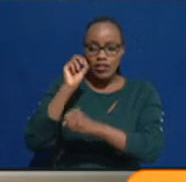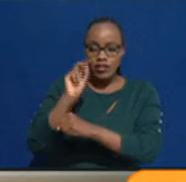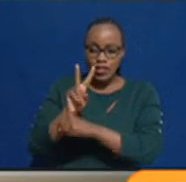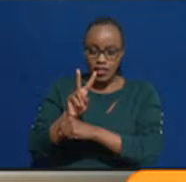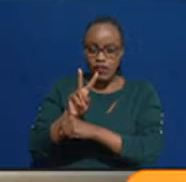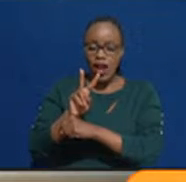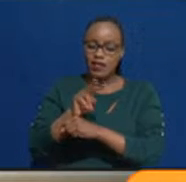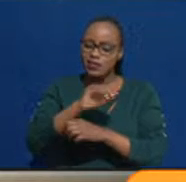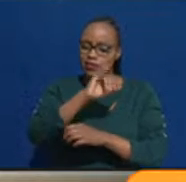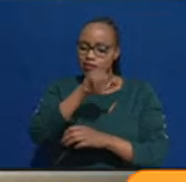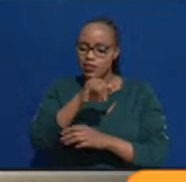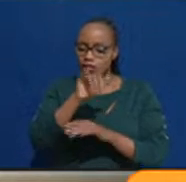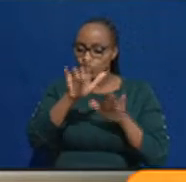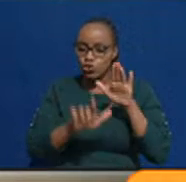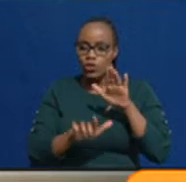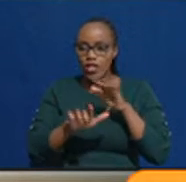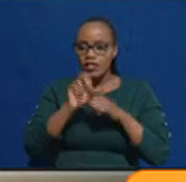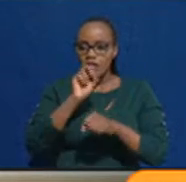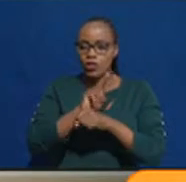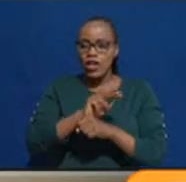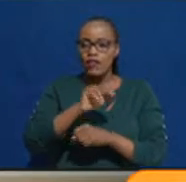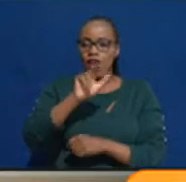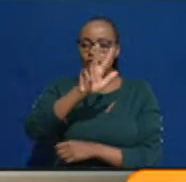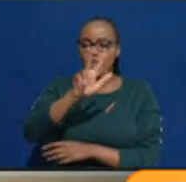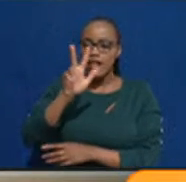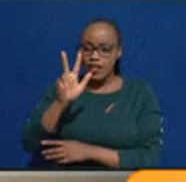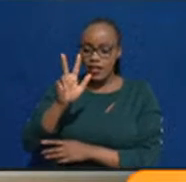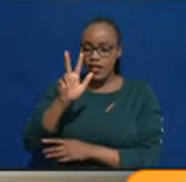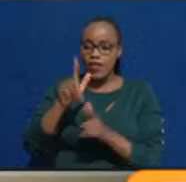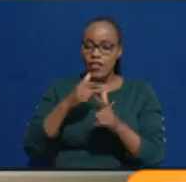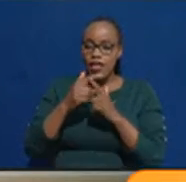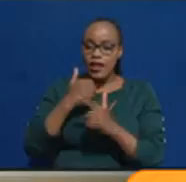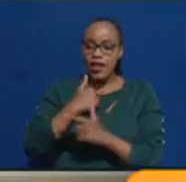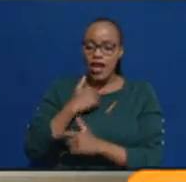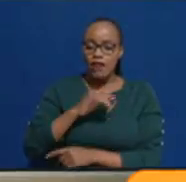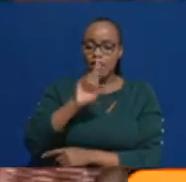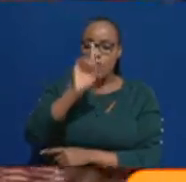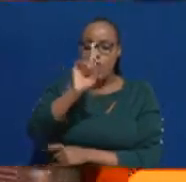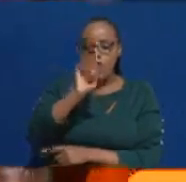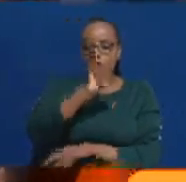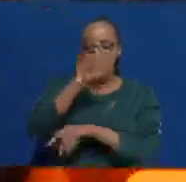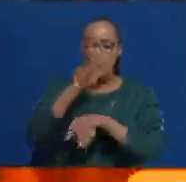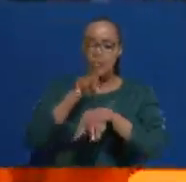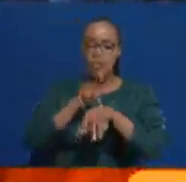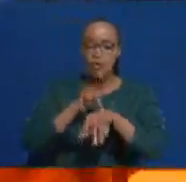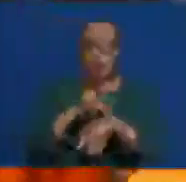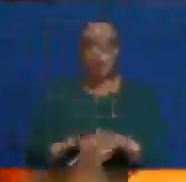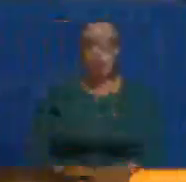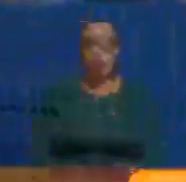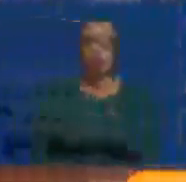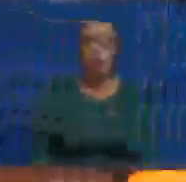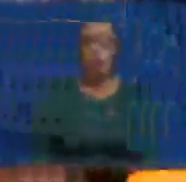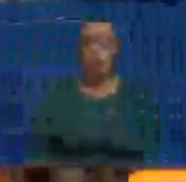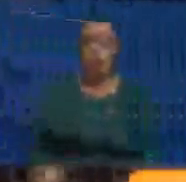msingi wakisoma kwa miaka 3, na shule hizo kuwa na usimamizi mmoja.